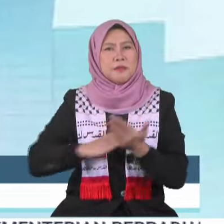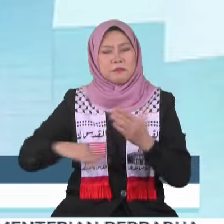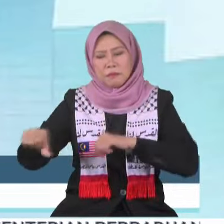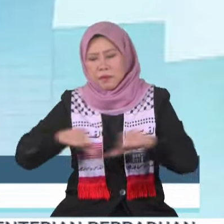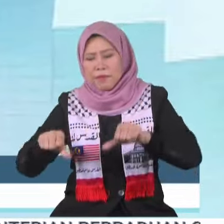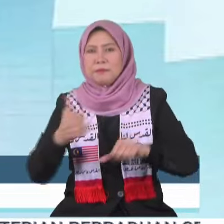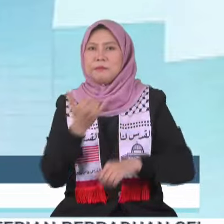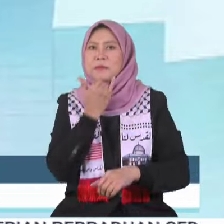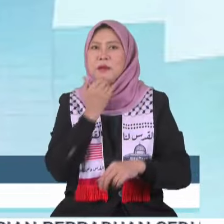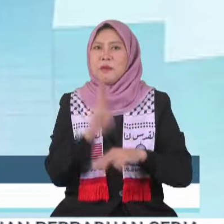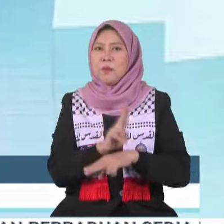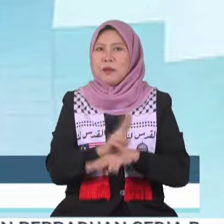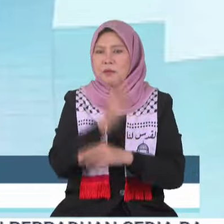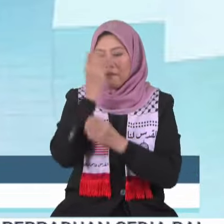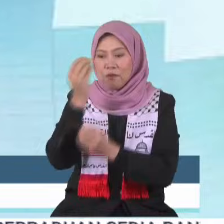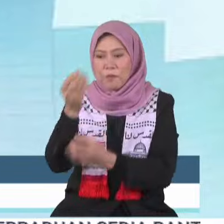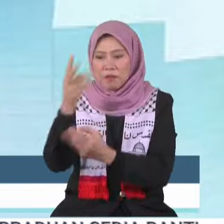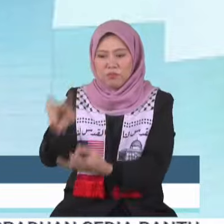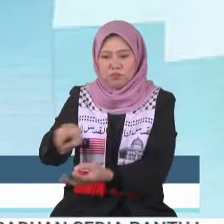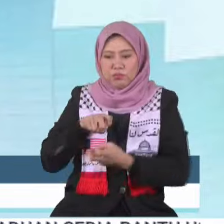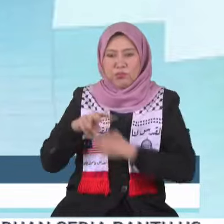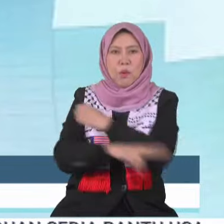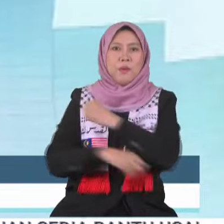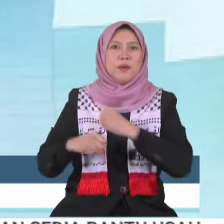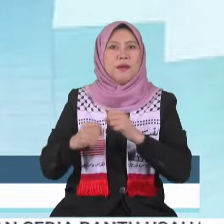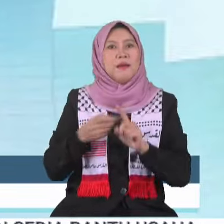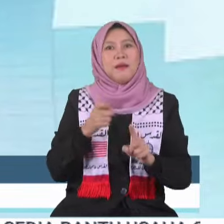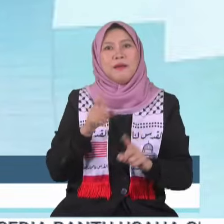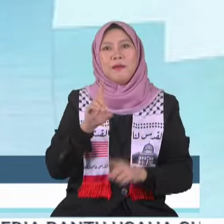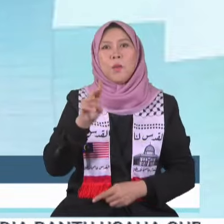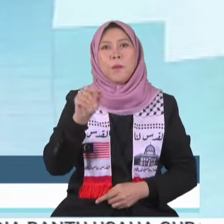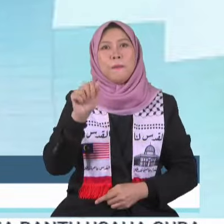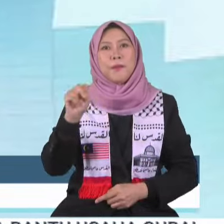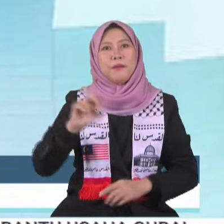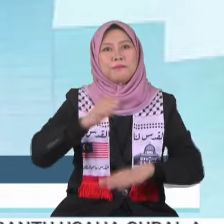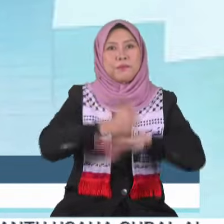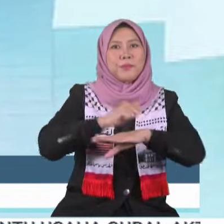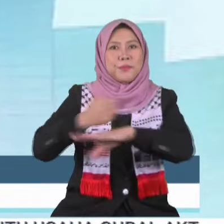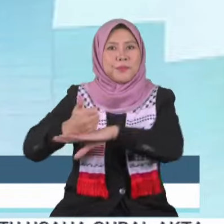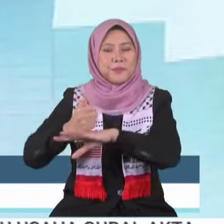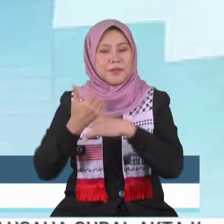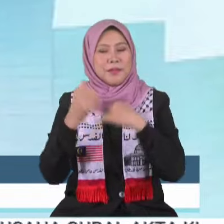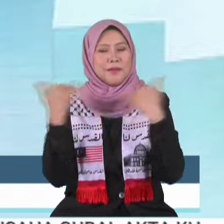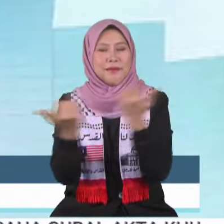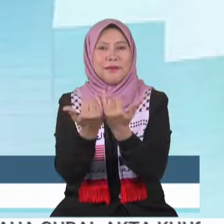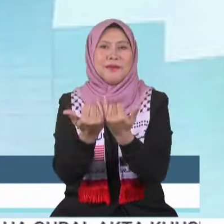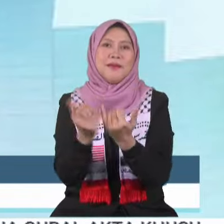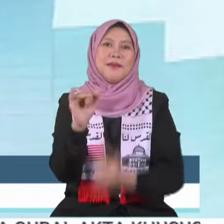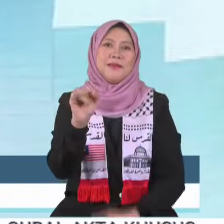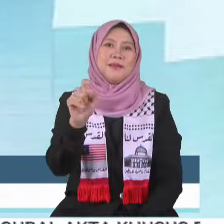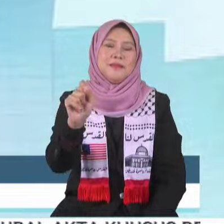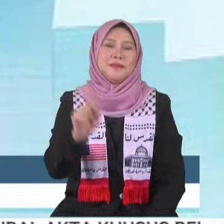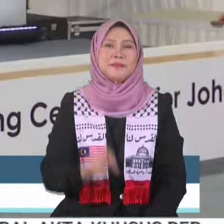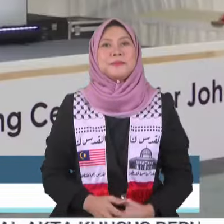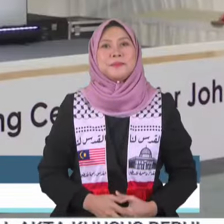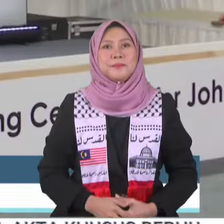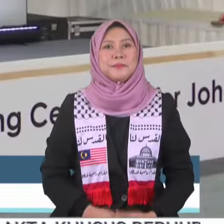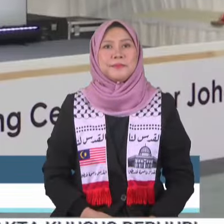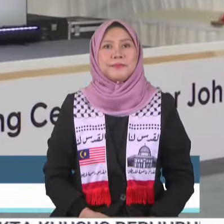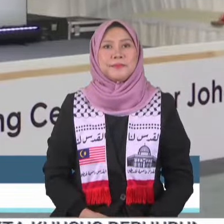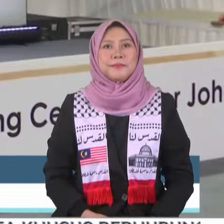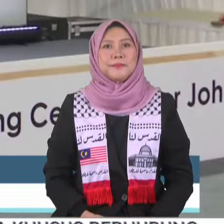aktiviti penyalahgunaan maklumat dikesan daripada domain yang didirikan beberapa syarikat penyedia IT.